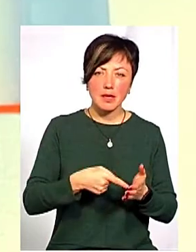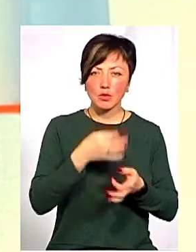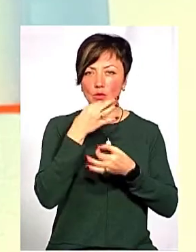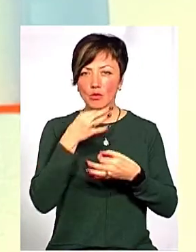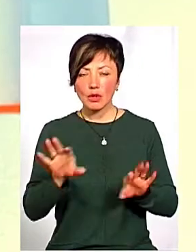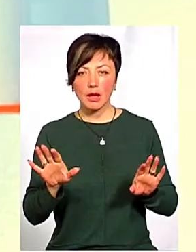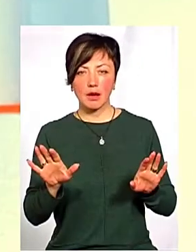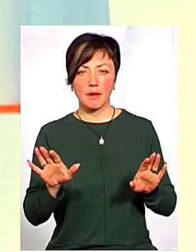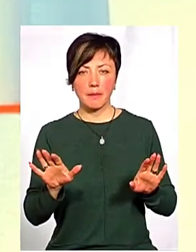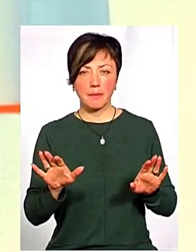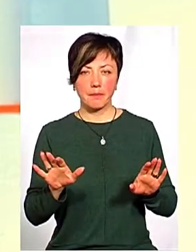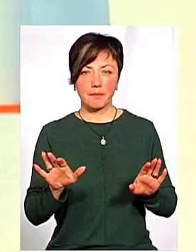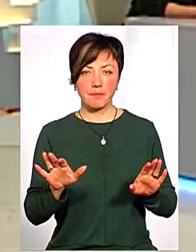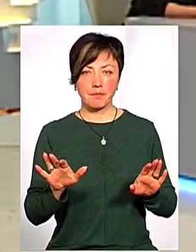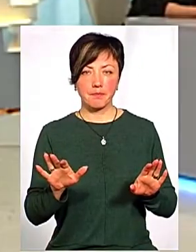будь-яка...